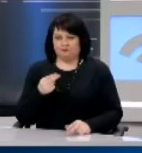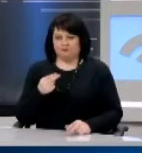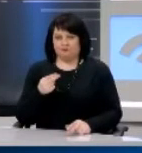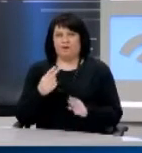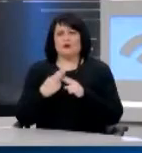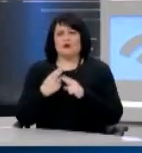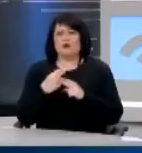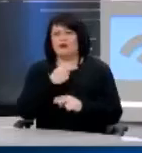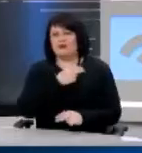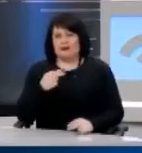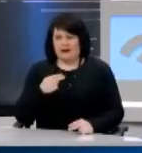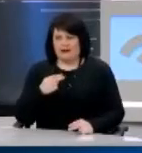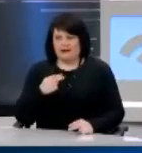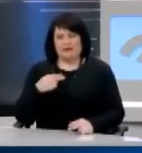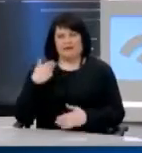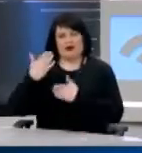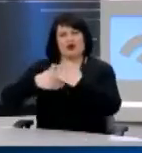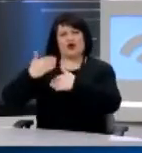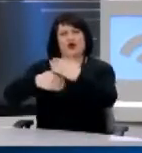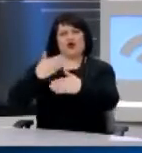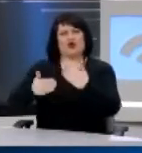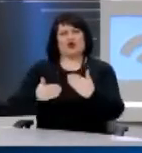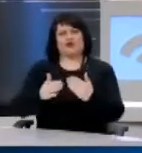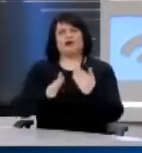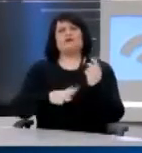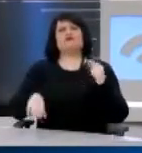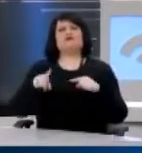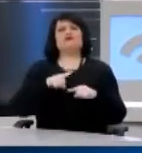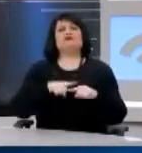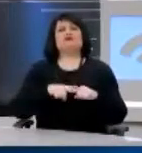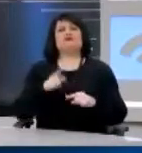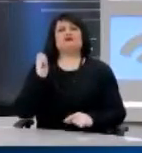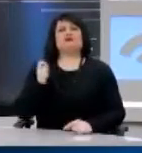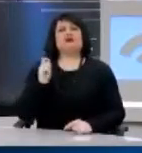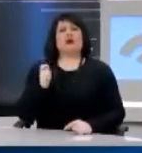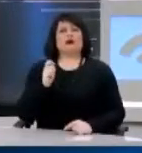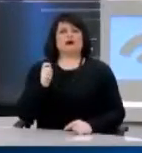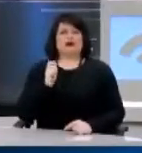στο οποίο διαχρονικά η ελληνική πολιτεία επέλεγε να κλείνει τα μάτια,